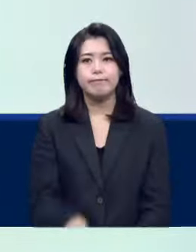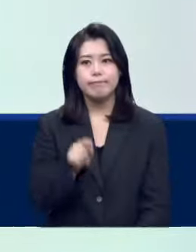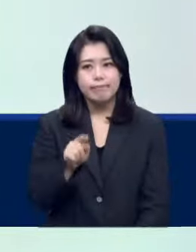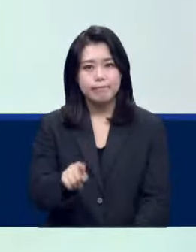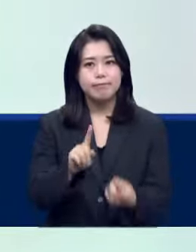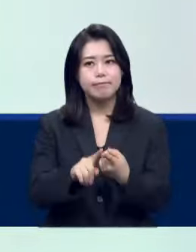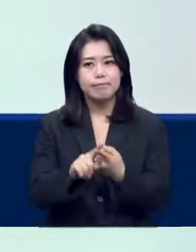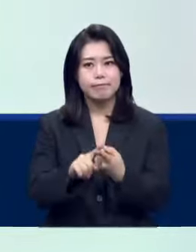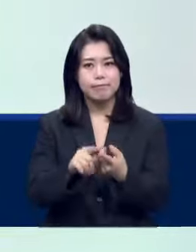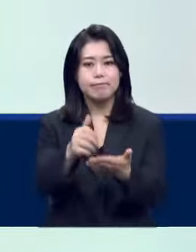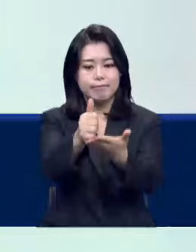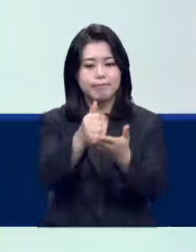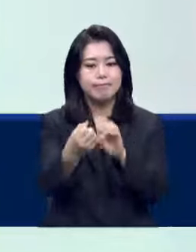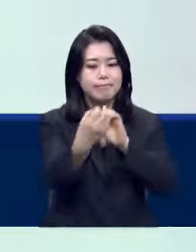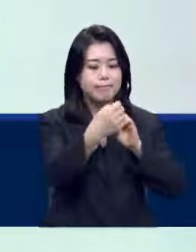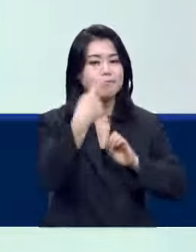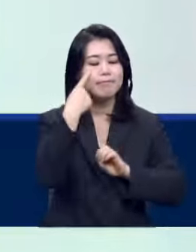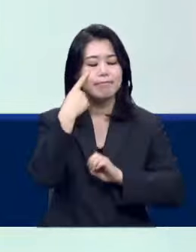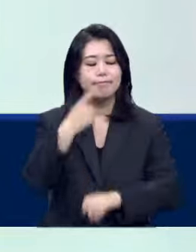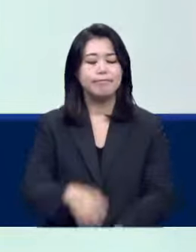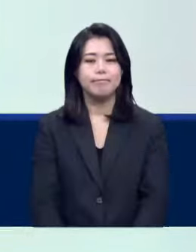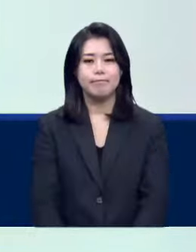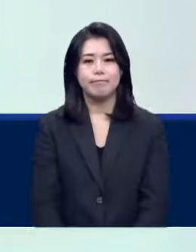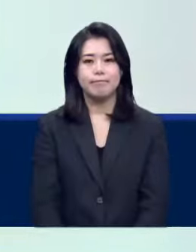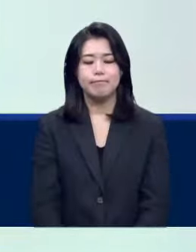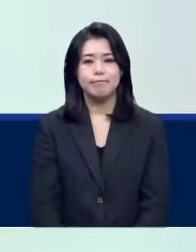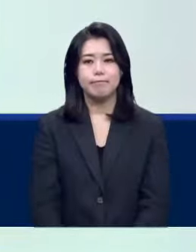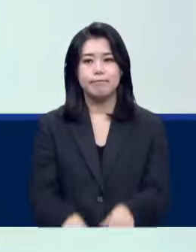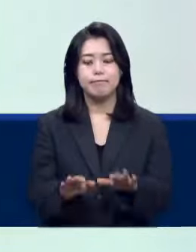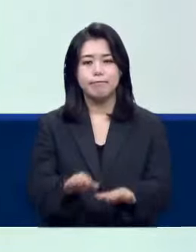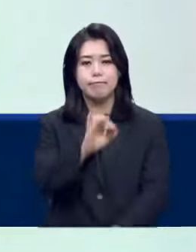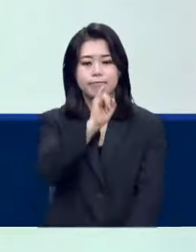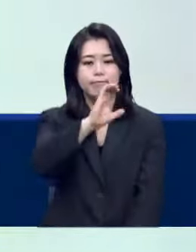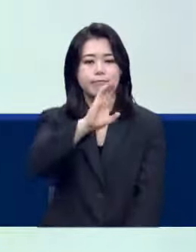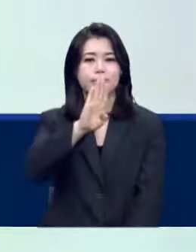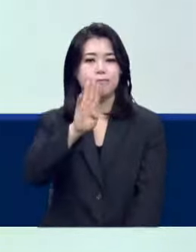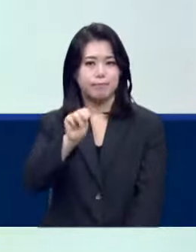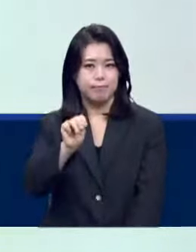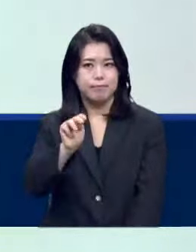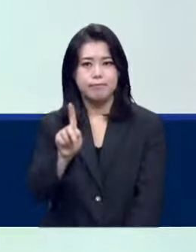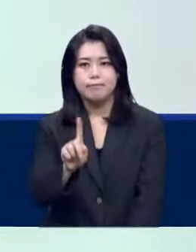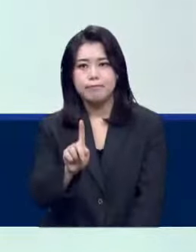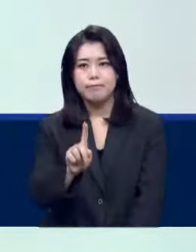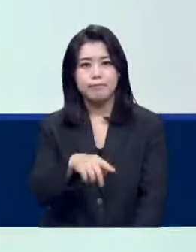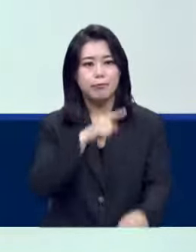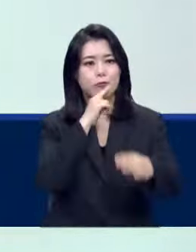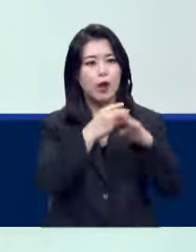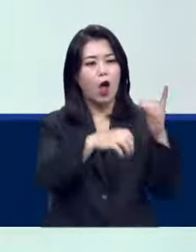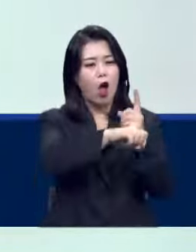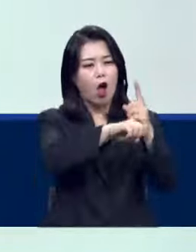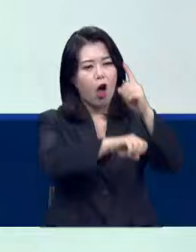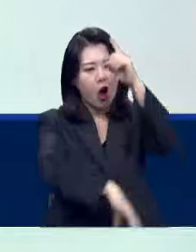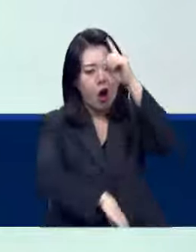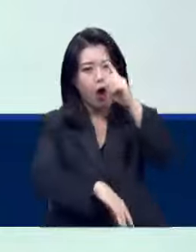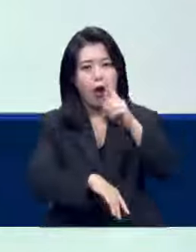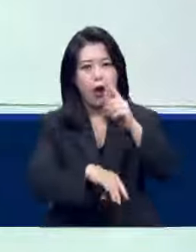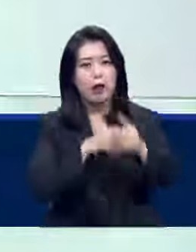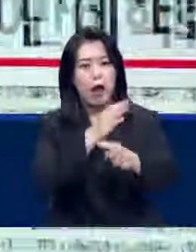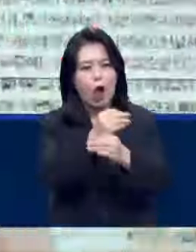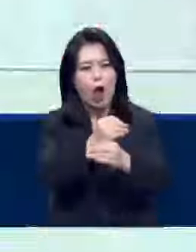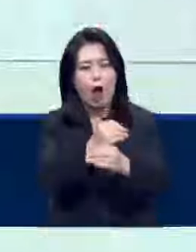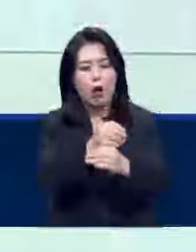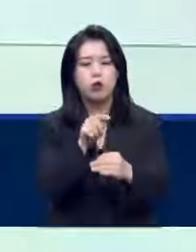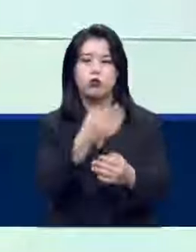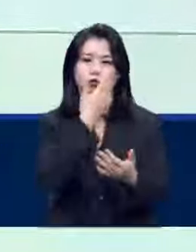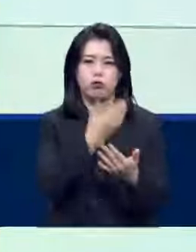저희가 잠시 뒤에 좀 대답으로 나눠 볼 텐데 일단은이 ICBM 북한이 쏜 시점도 중요합니다 다음 기서